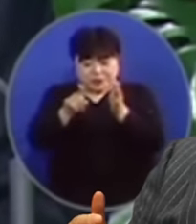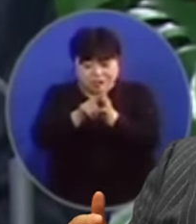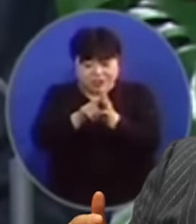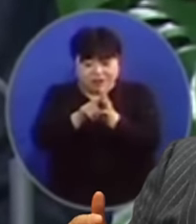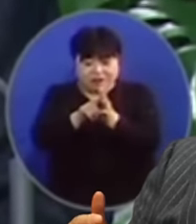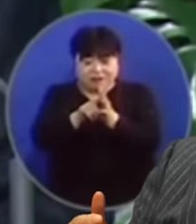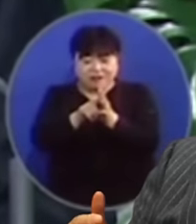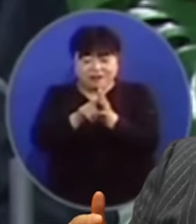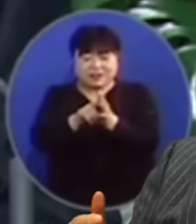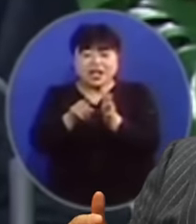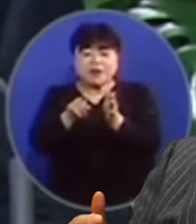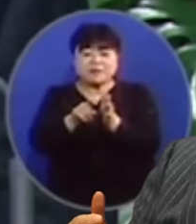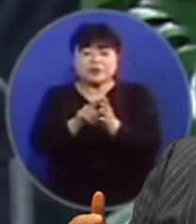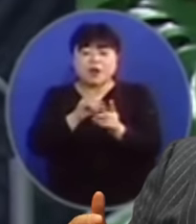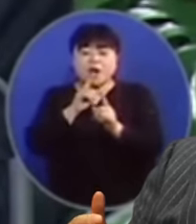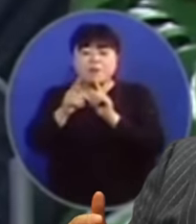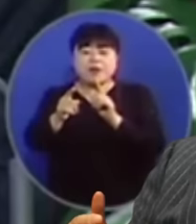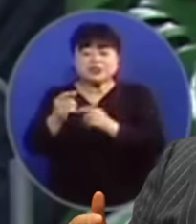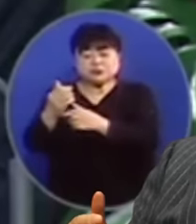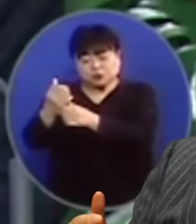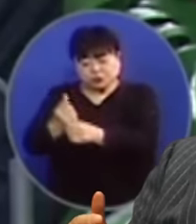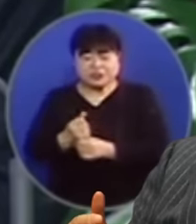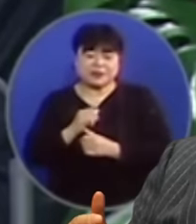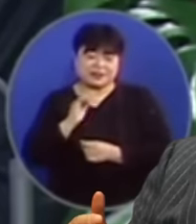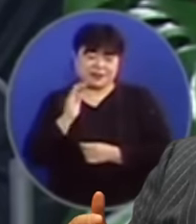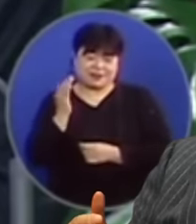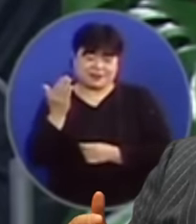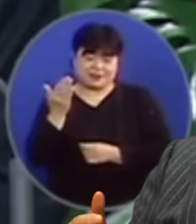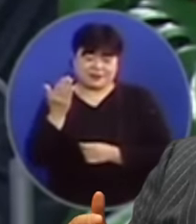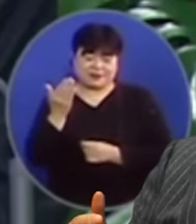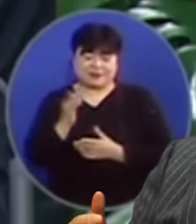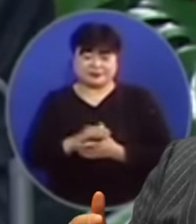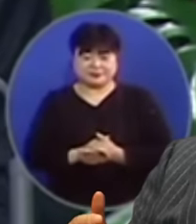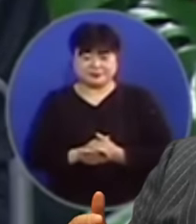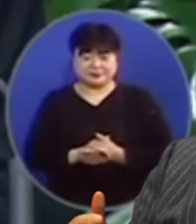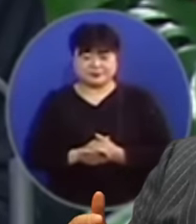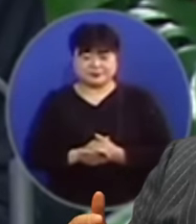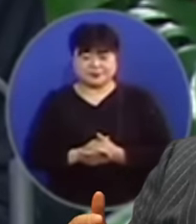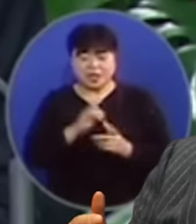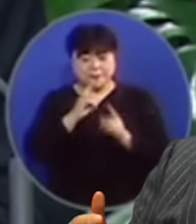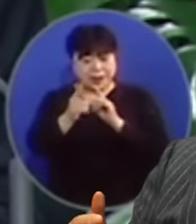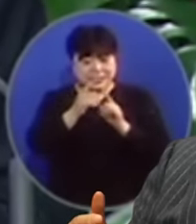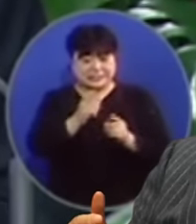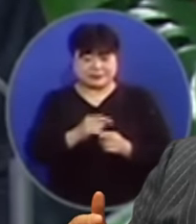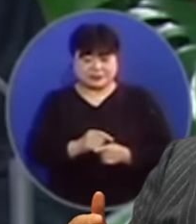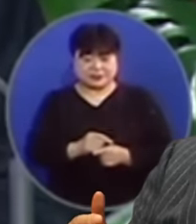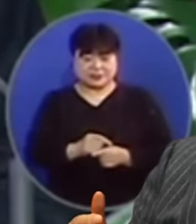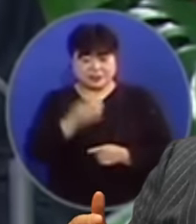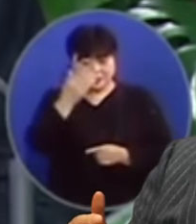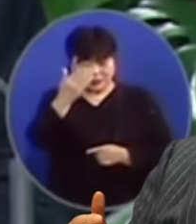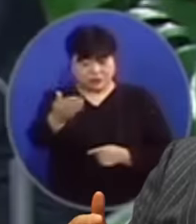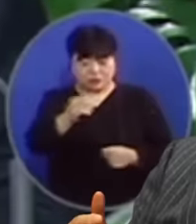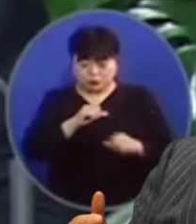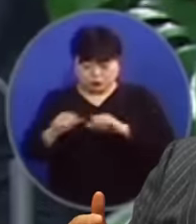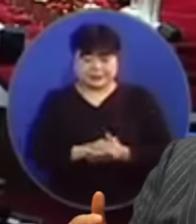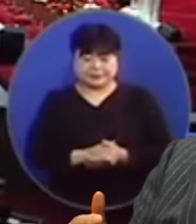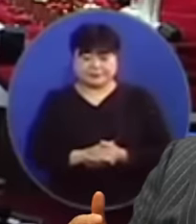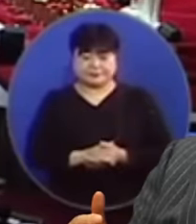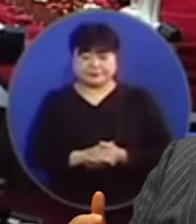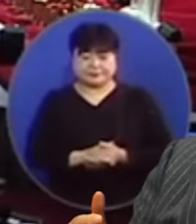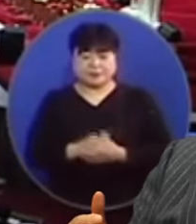믿었지만은 그 믿음을 말씀으로 붙잡아 줘야 되는 것입니다. 여러분, 말씀이 여러분을 움직이는